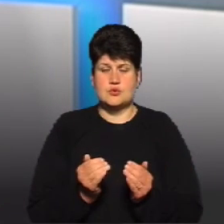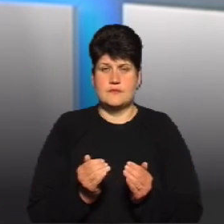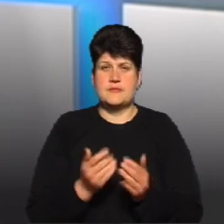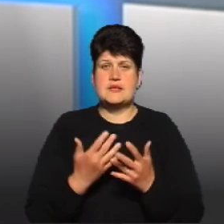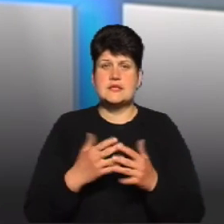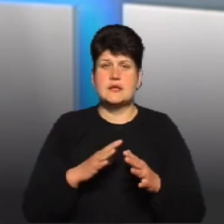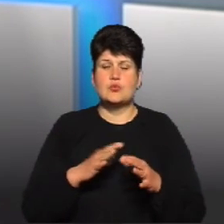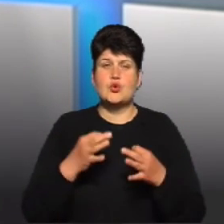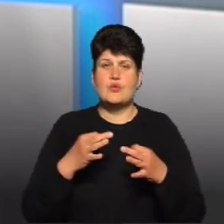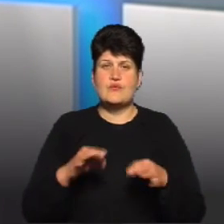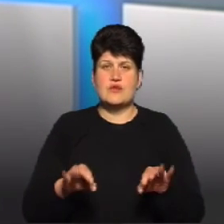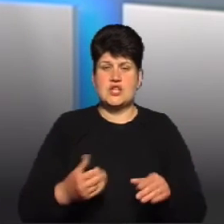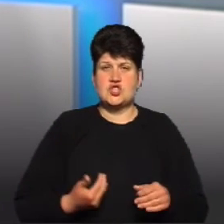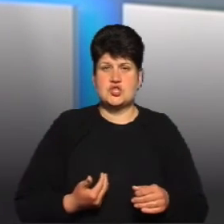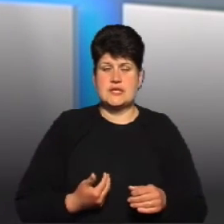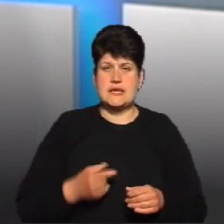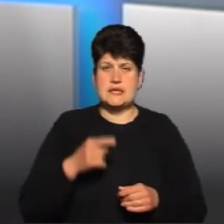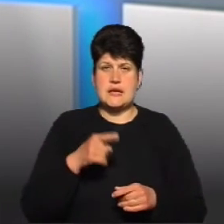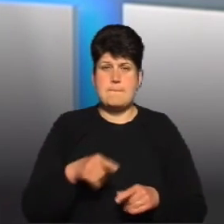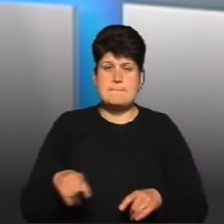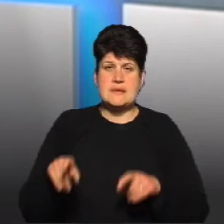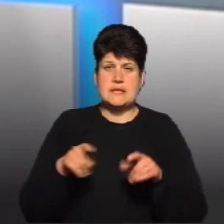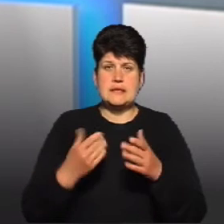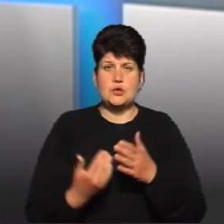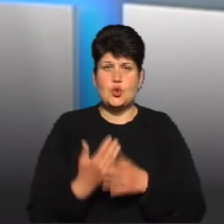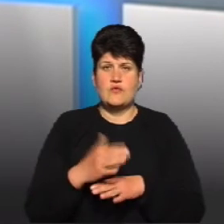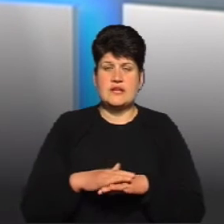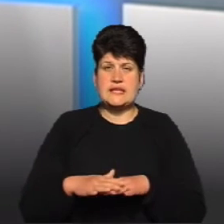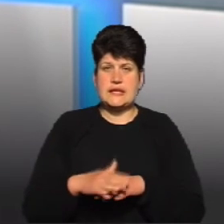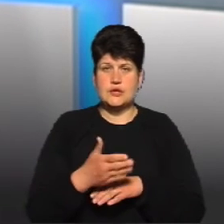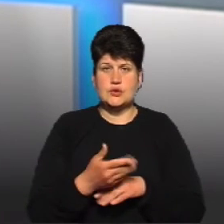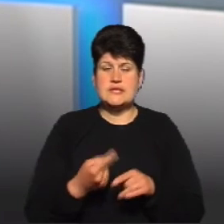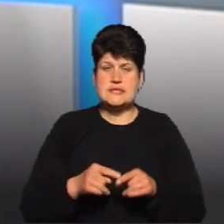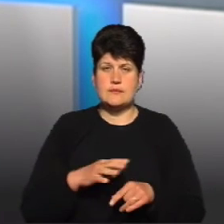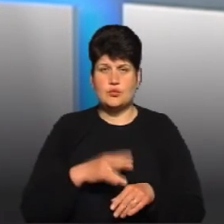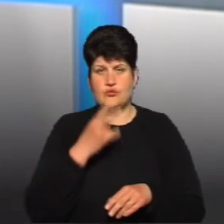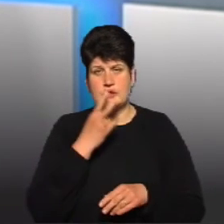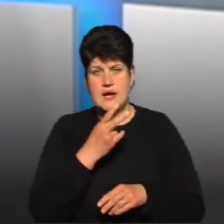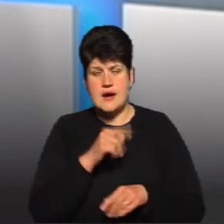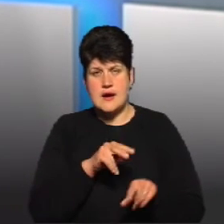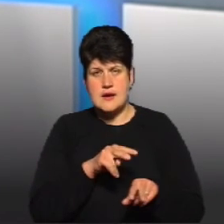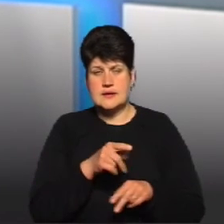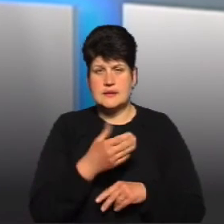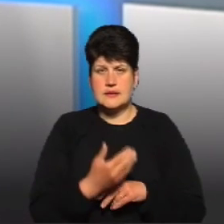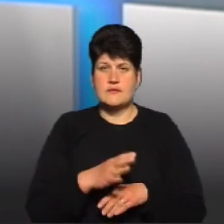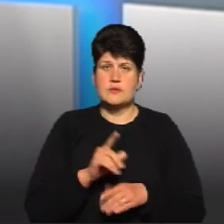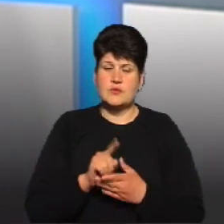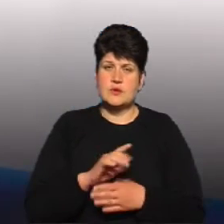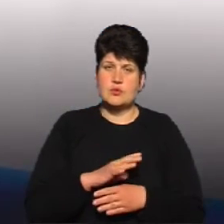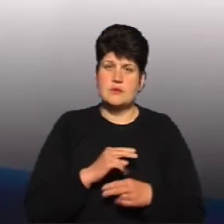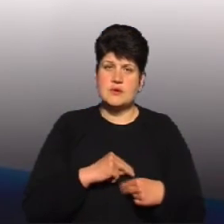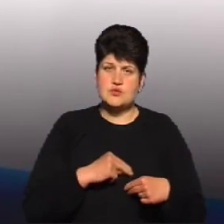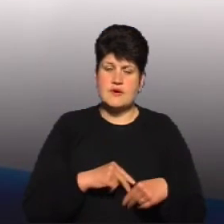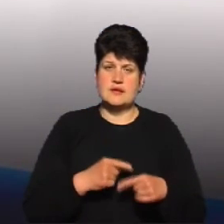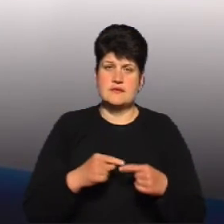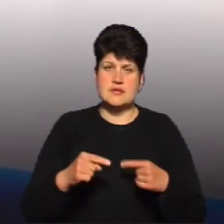там переселенців кримських татар вже на нових територіях? Це був якийсь нагляд над ними? Вони мусили працювати в певних місцях, яких ще ні? Наскільки